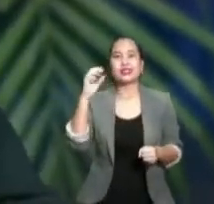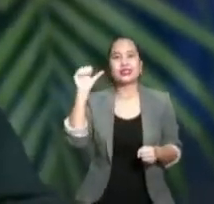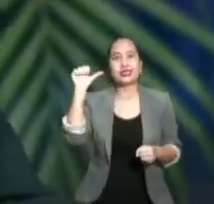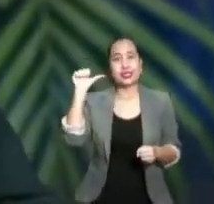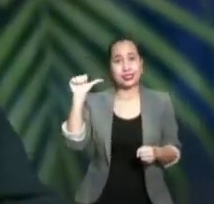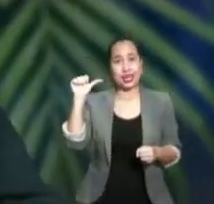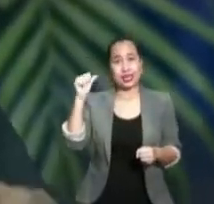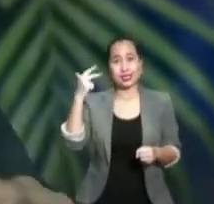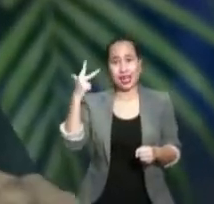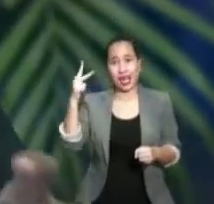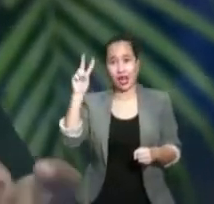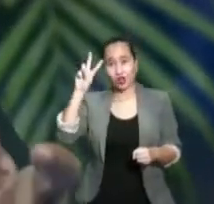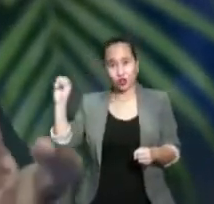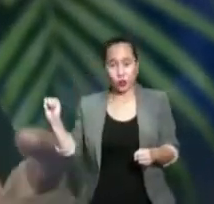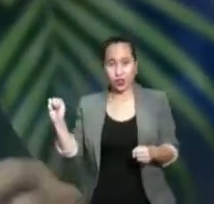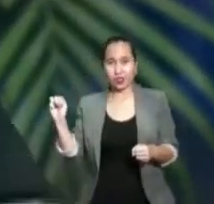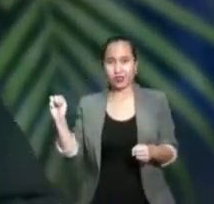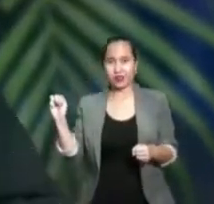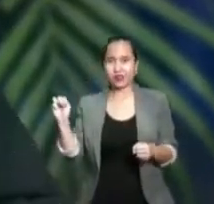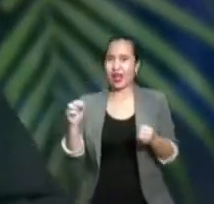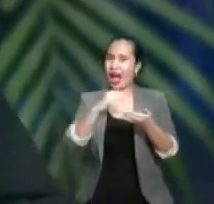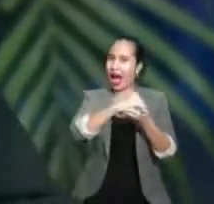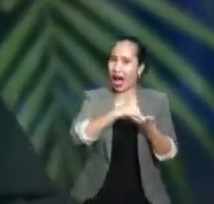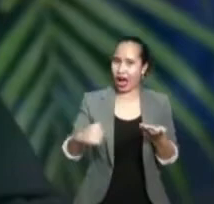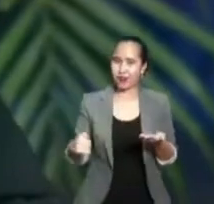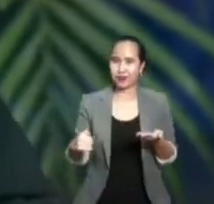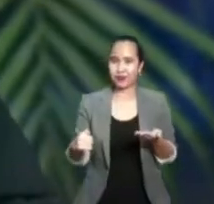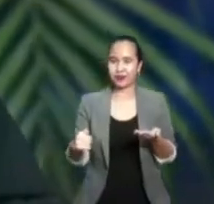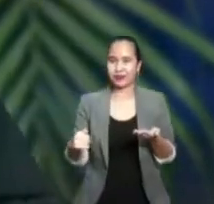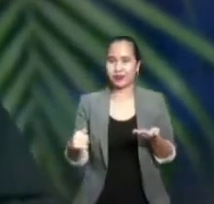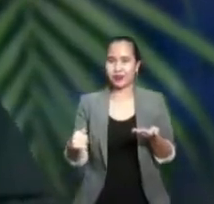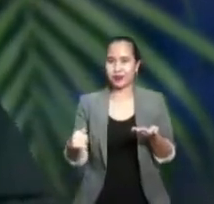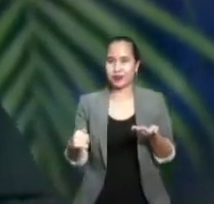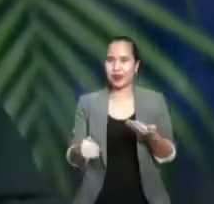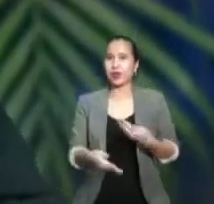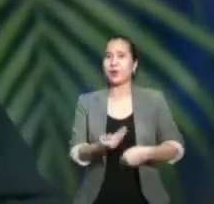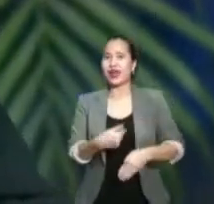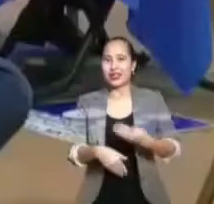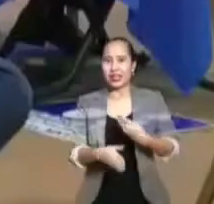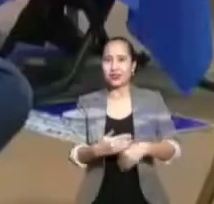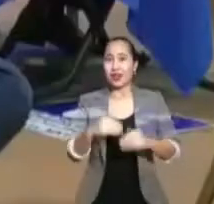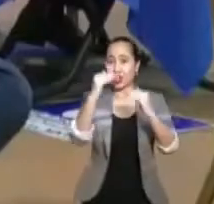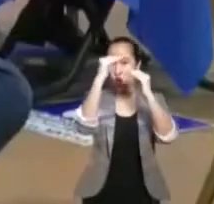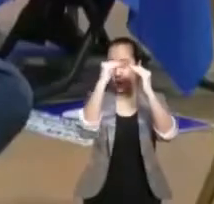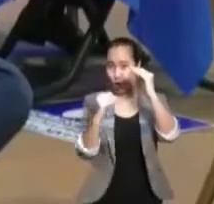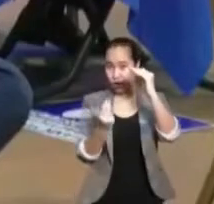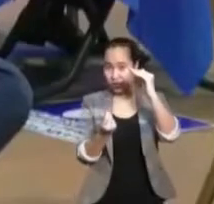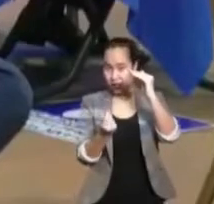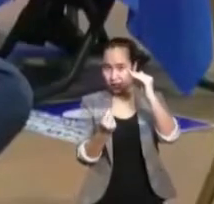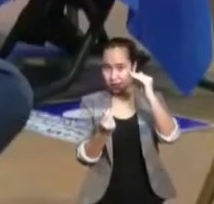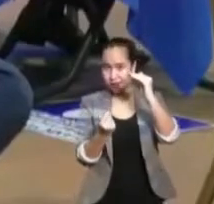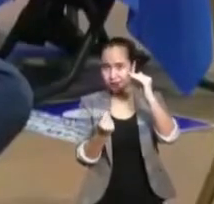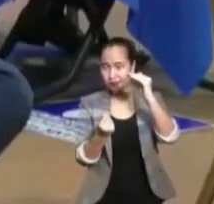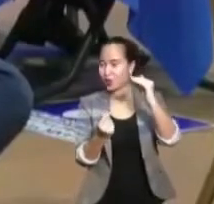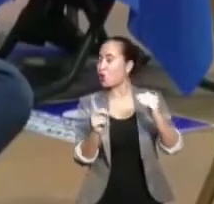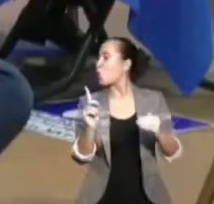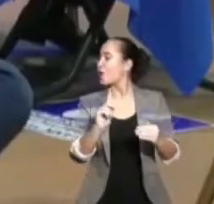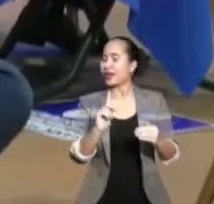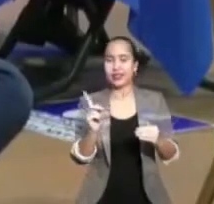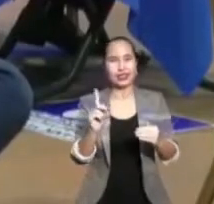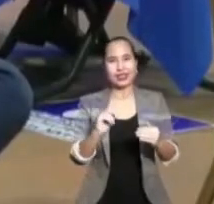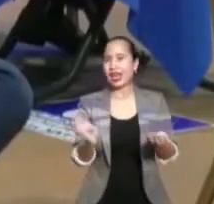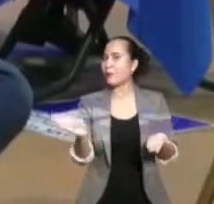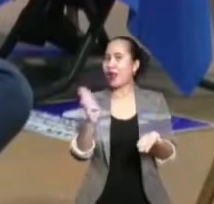3.628 door het mechanisme van de heffingskorting wordt geen belasting